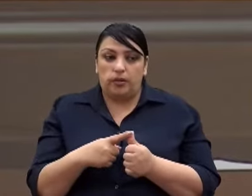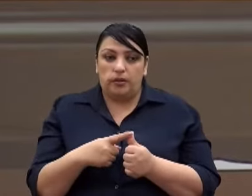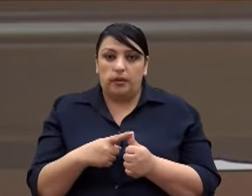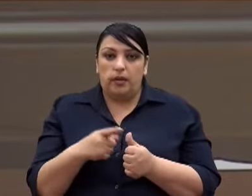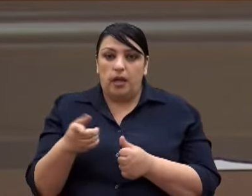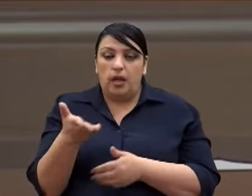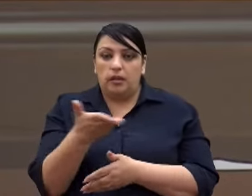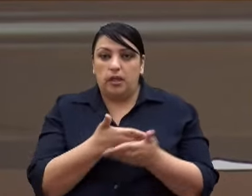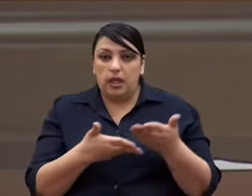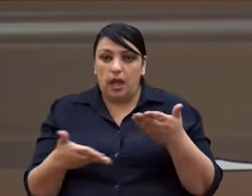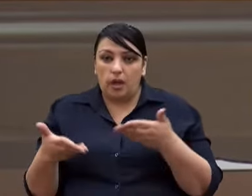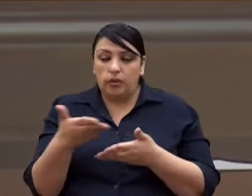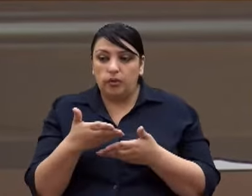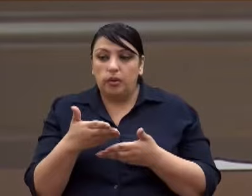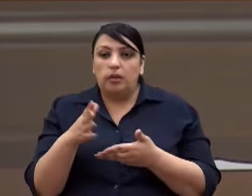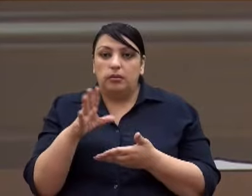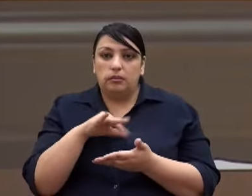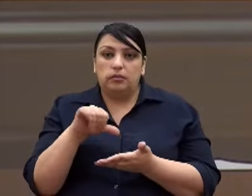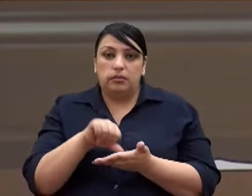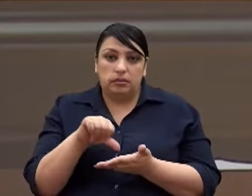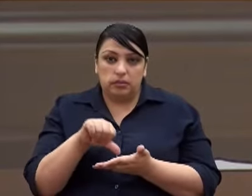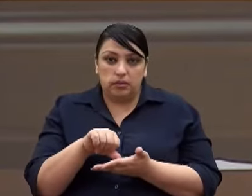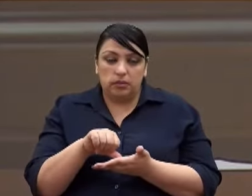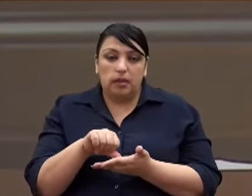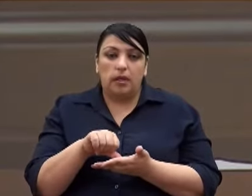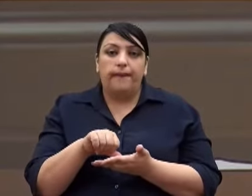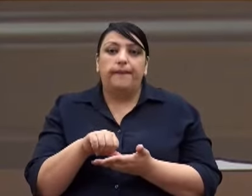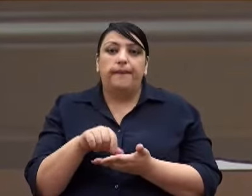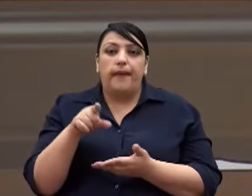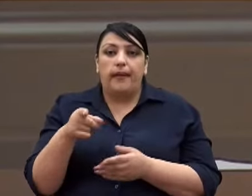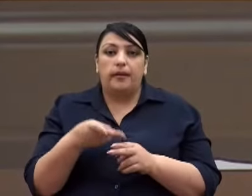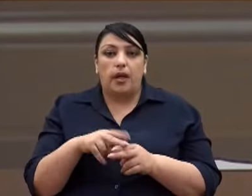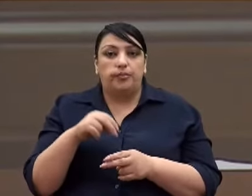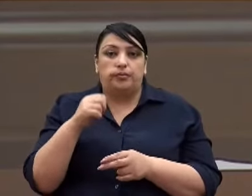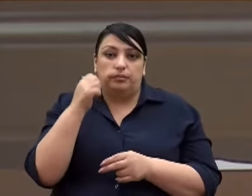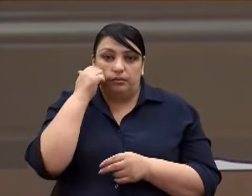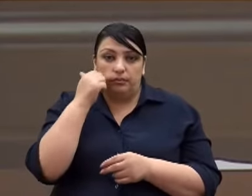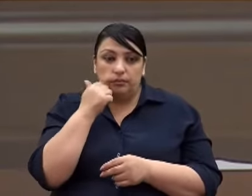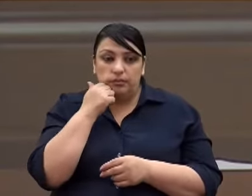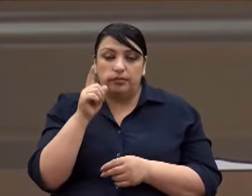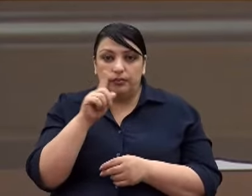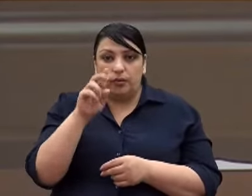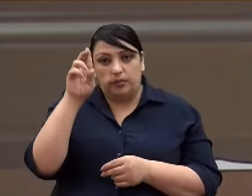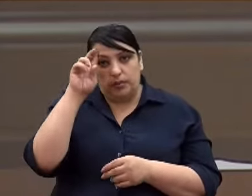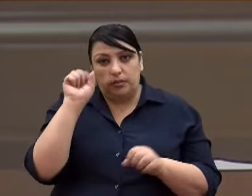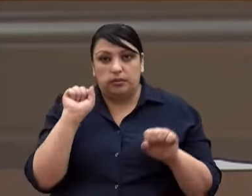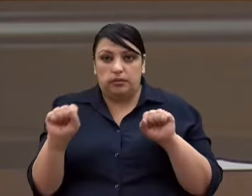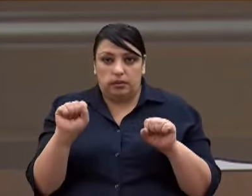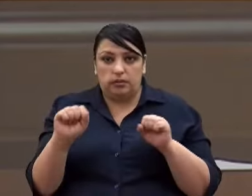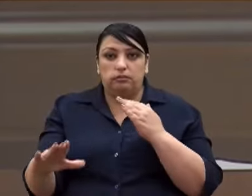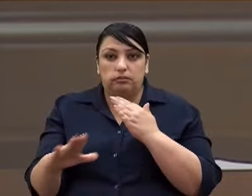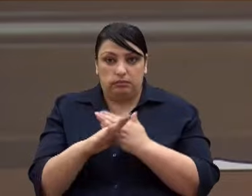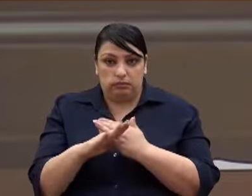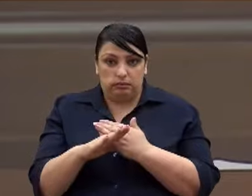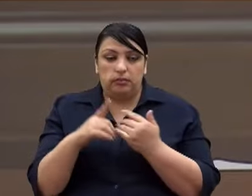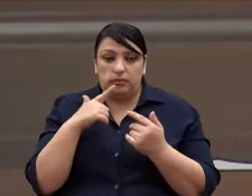այս քննարկումը տեղի ունեցել, նույնպես եմ ասում, նրա շնորհիվ, որ Հայաստանի Հանրապետության իշխանությունը ընդառաջել է